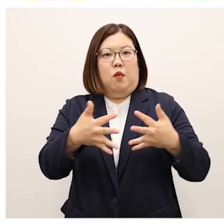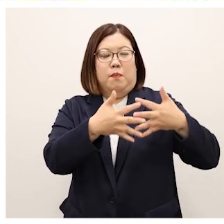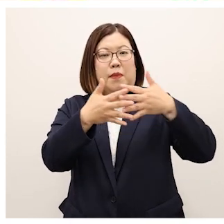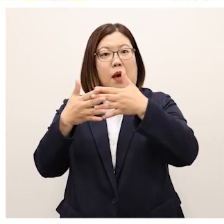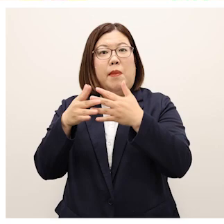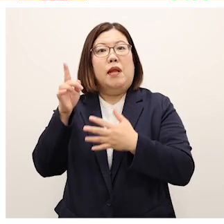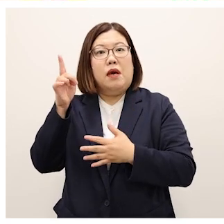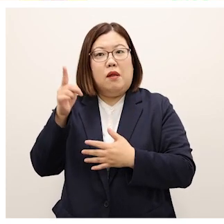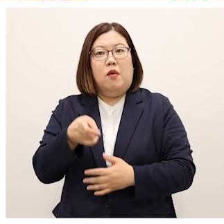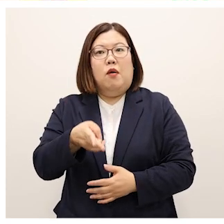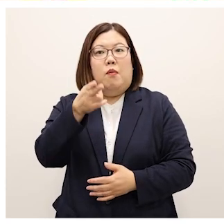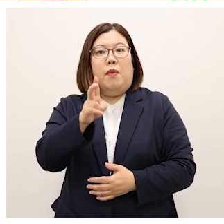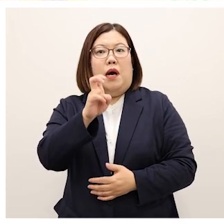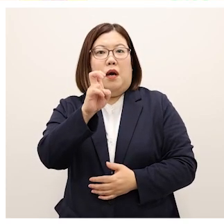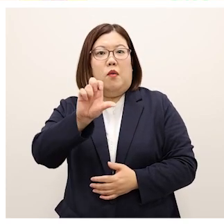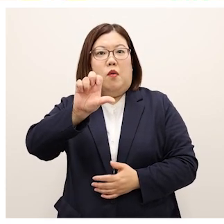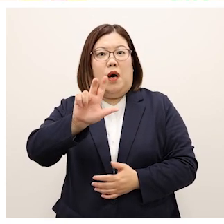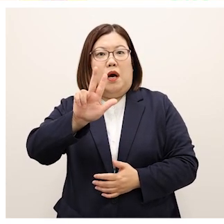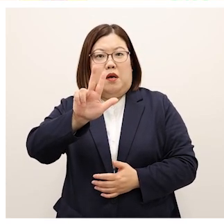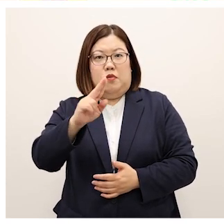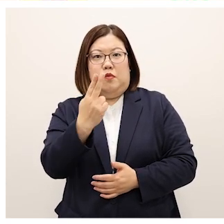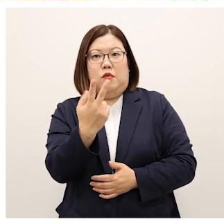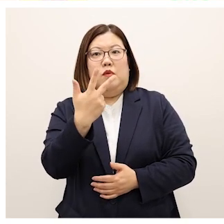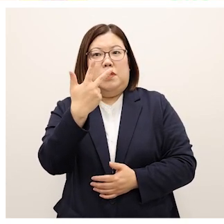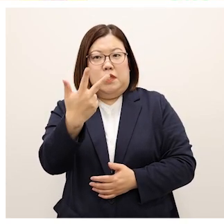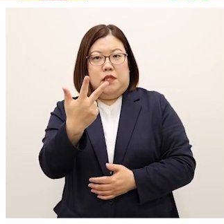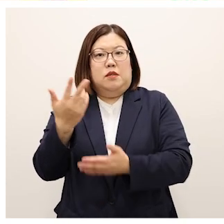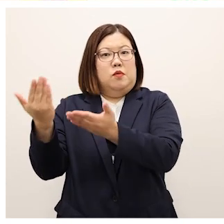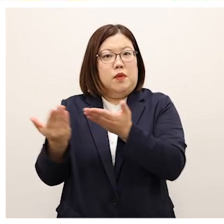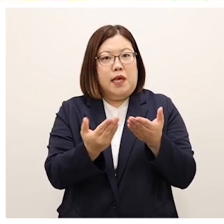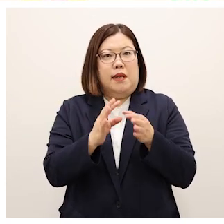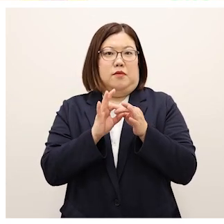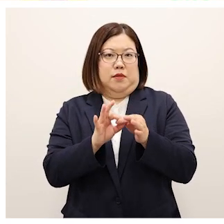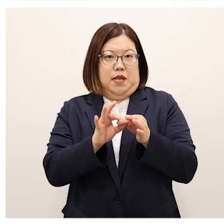学生婚活交流日の門脇都市提言についてござい